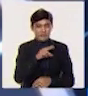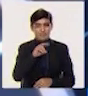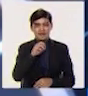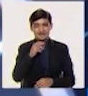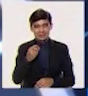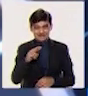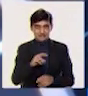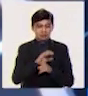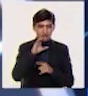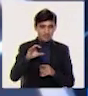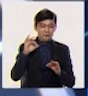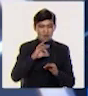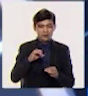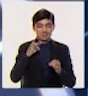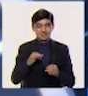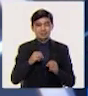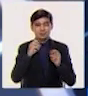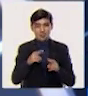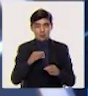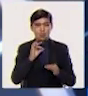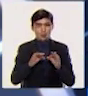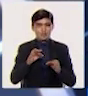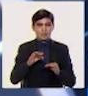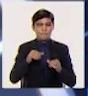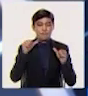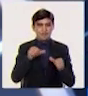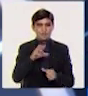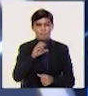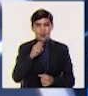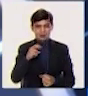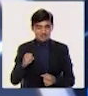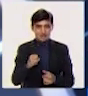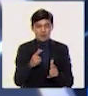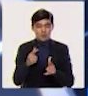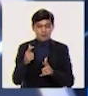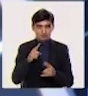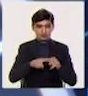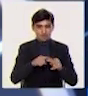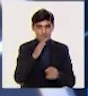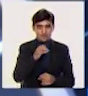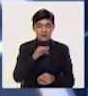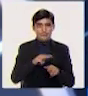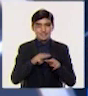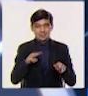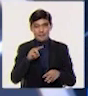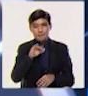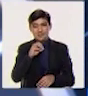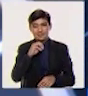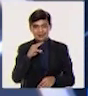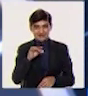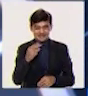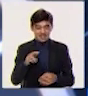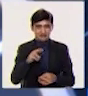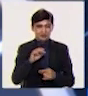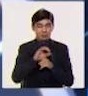оны қарау тәртібін реттейтін тиісті нормативтік құқықтық база әзірленіп жатқанын айтады. Министр петицияны қарау үшін қол